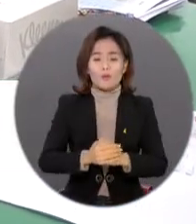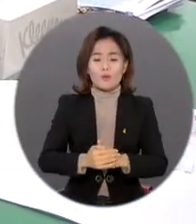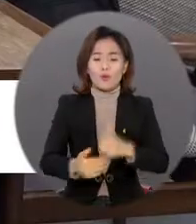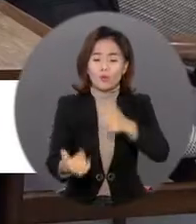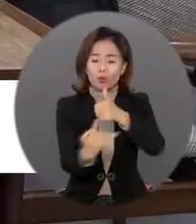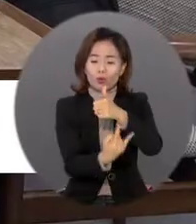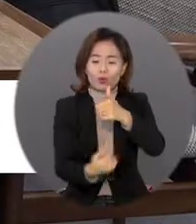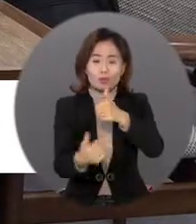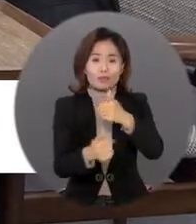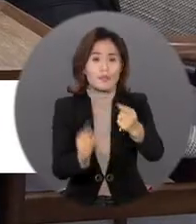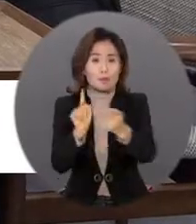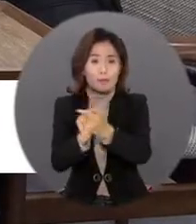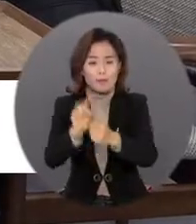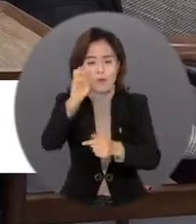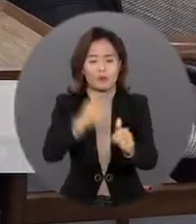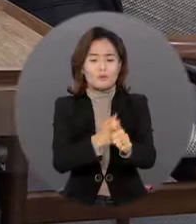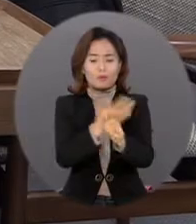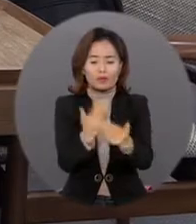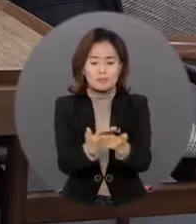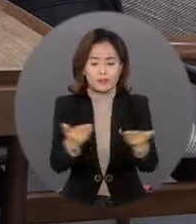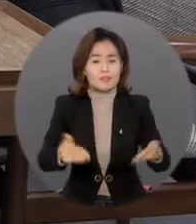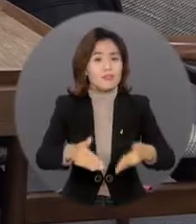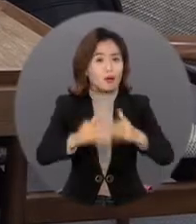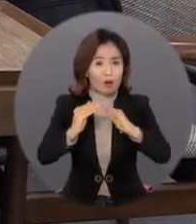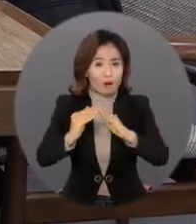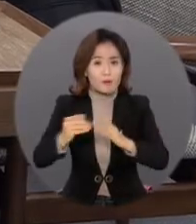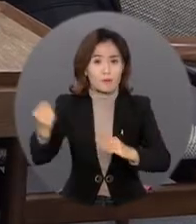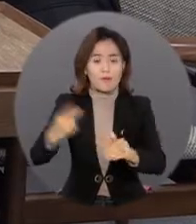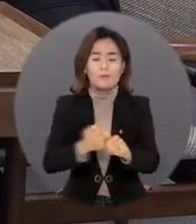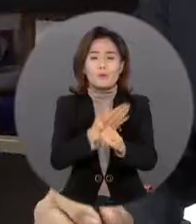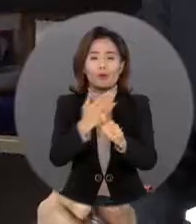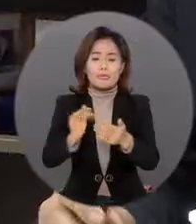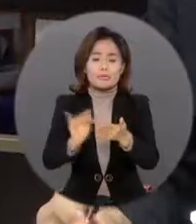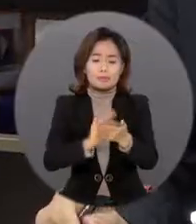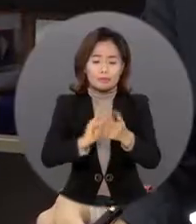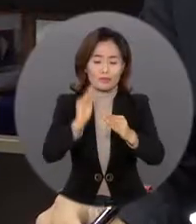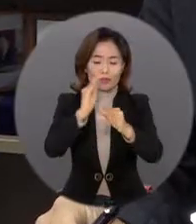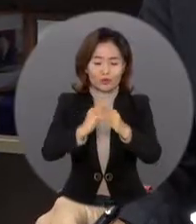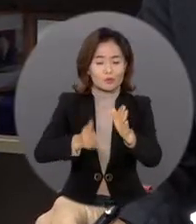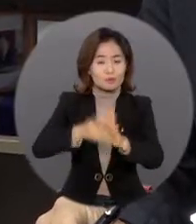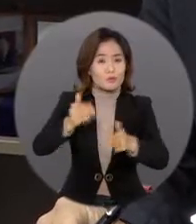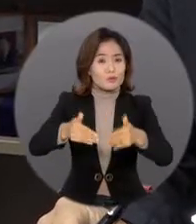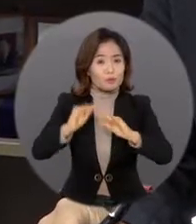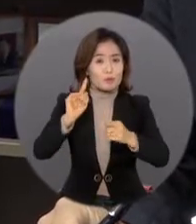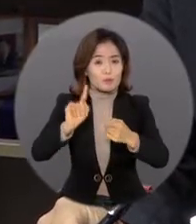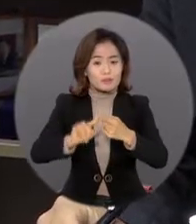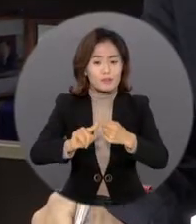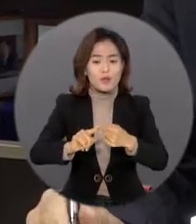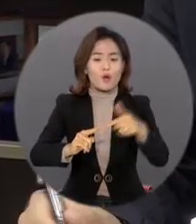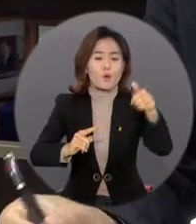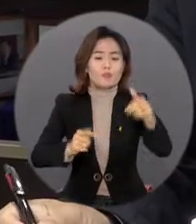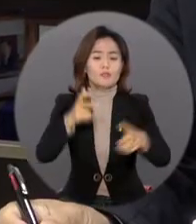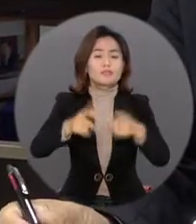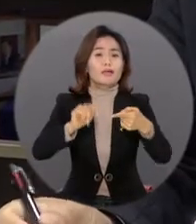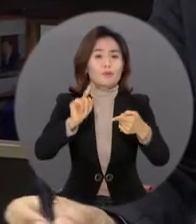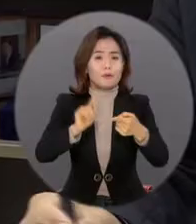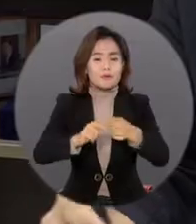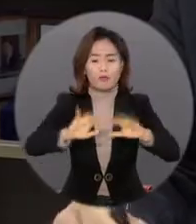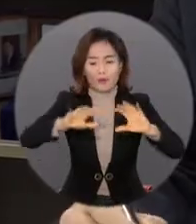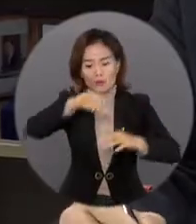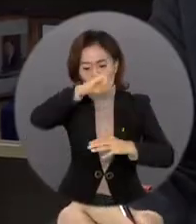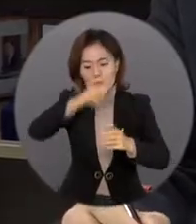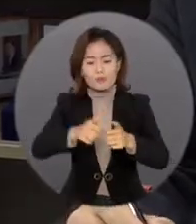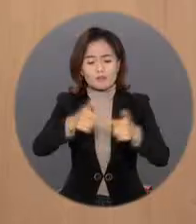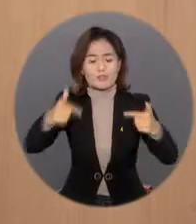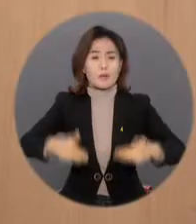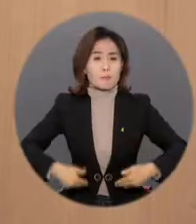예결위원들을 만나 광주 비엔날레 전시관 건립과 빛고을 스마트 메가시티 조성 등 50여 개 사업에 대한 국비